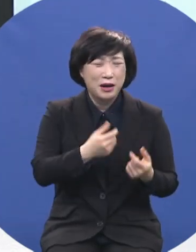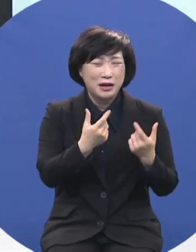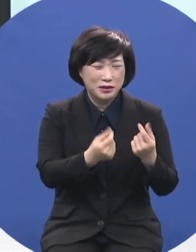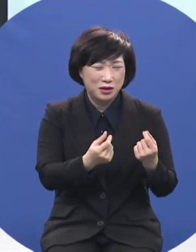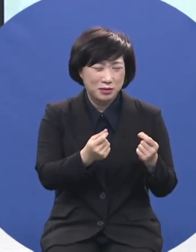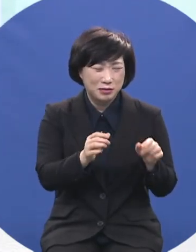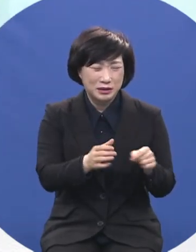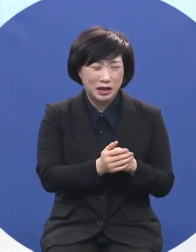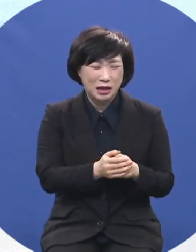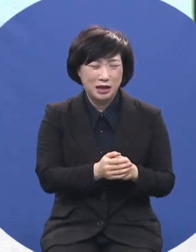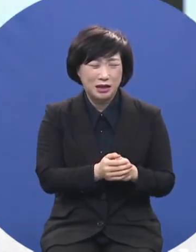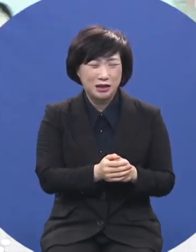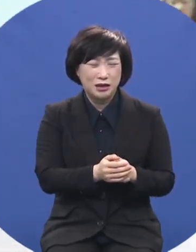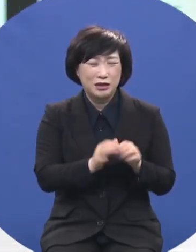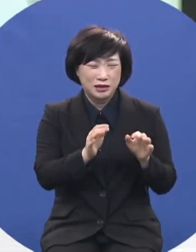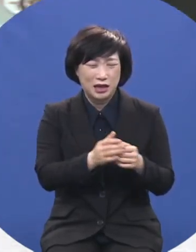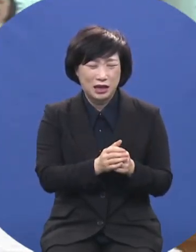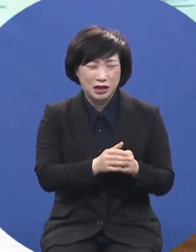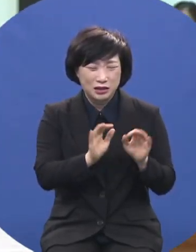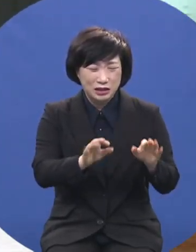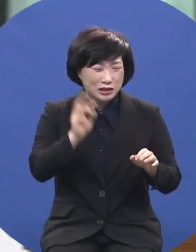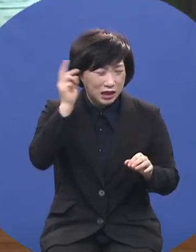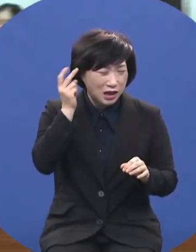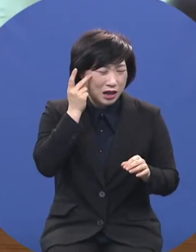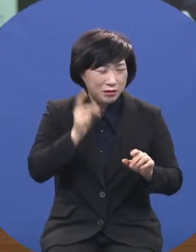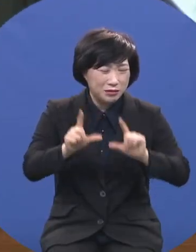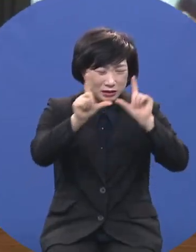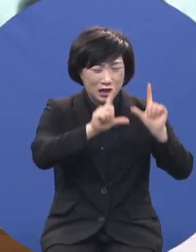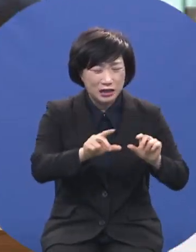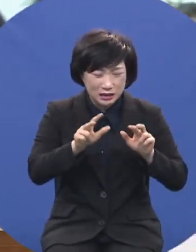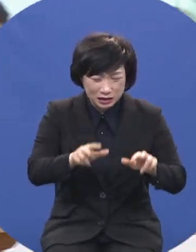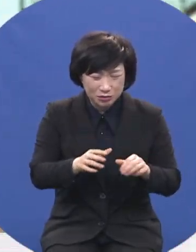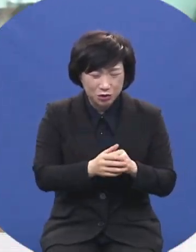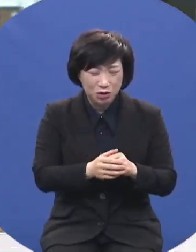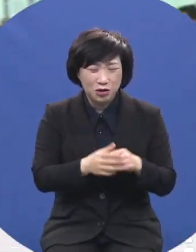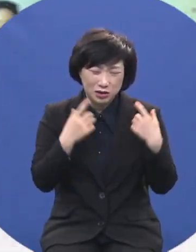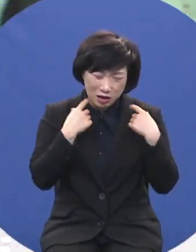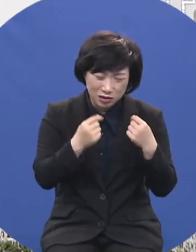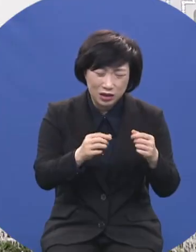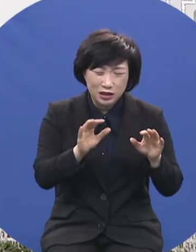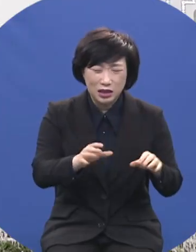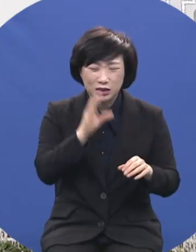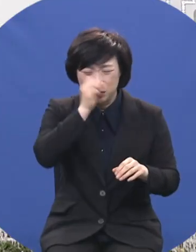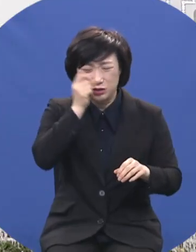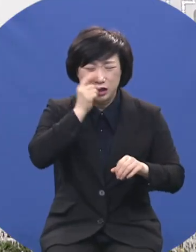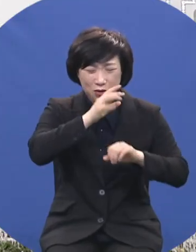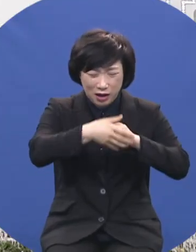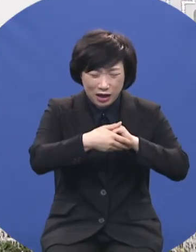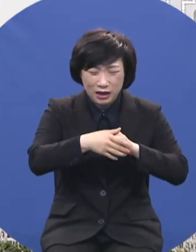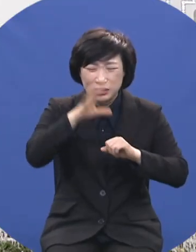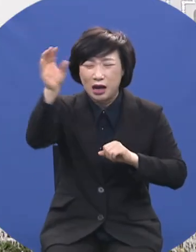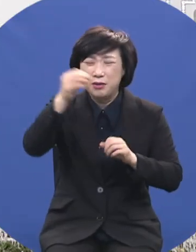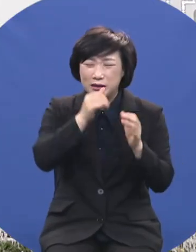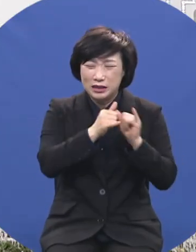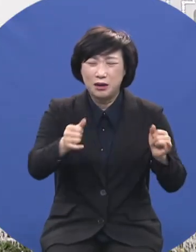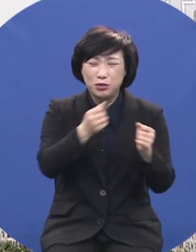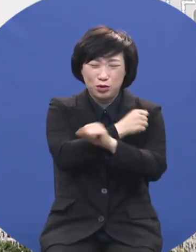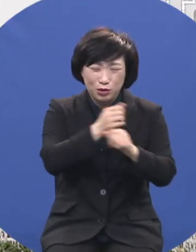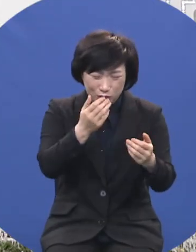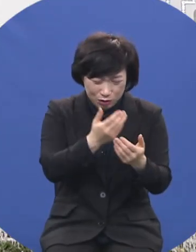것처럼 그것이 맞는 것처럼 착각하며 사는, 여전히 지금도 선악과를 먹는 자들을